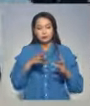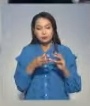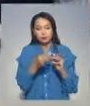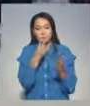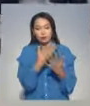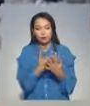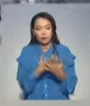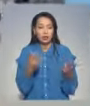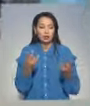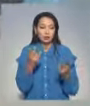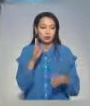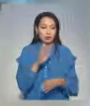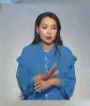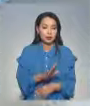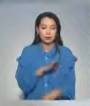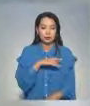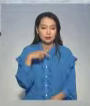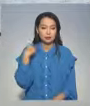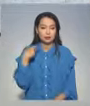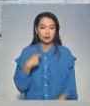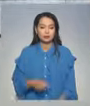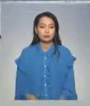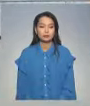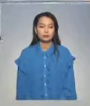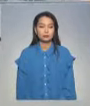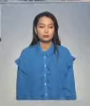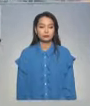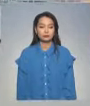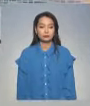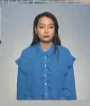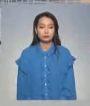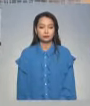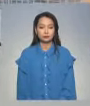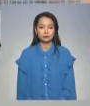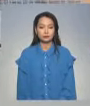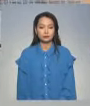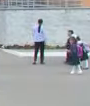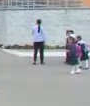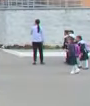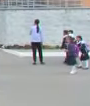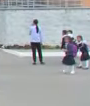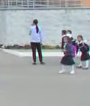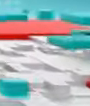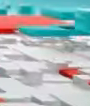көрсетуді тапсырды. Аружан Задабек, Бауыржан Жолдыбалин, Астана Таймс.